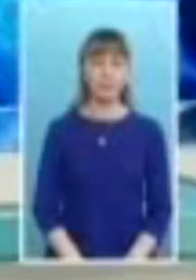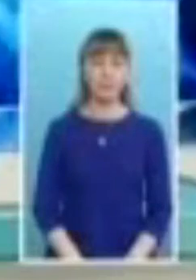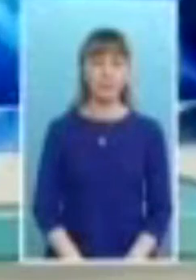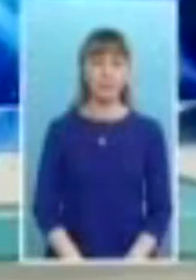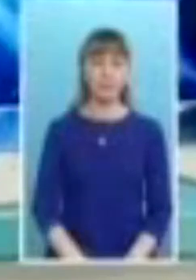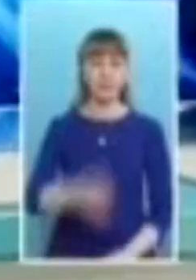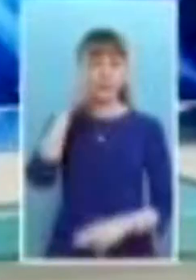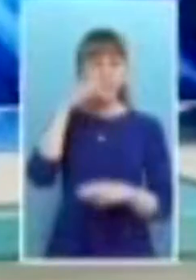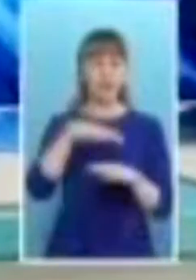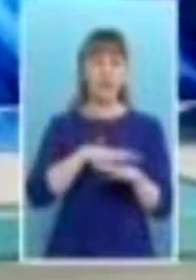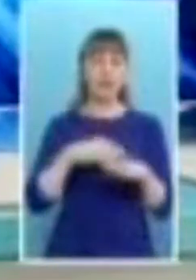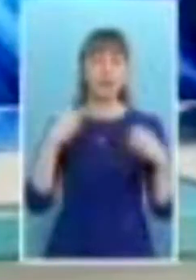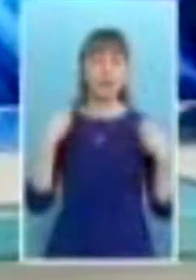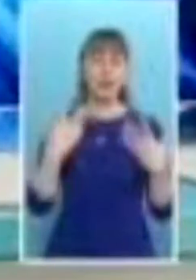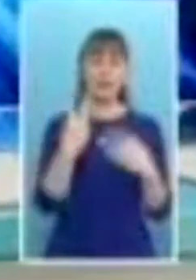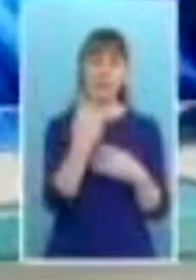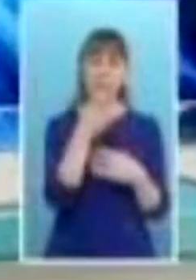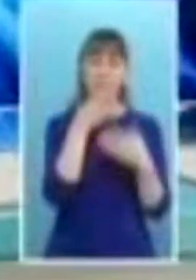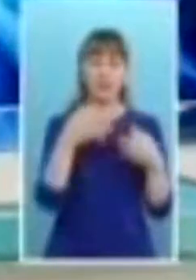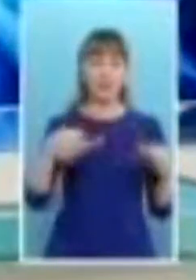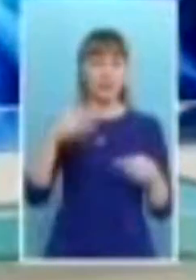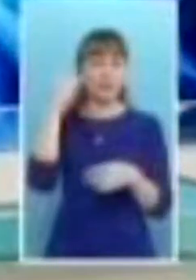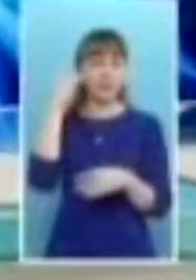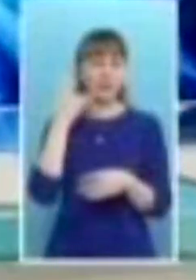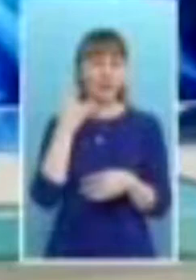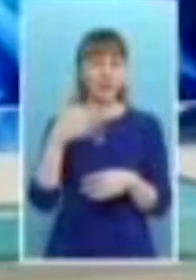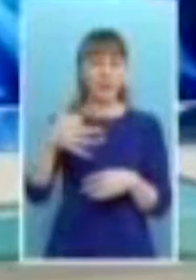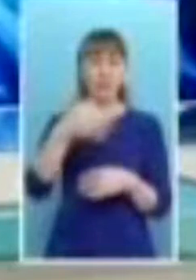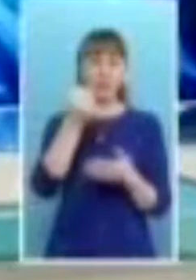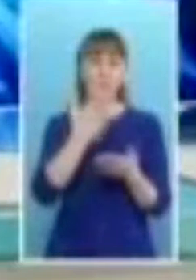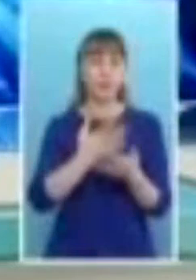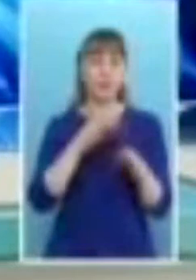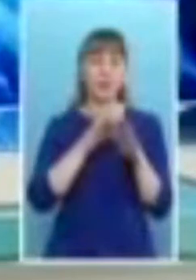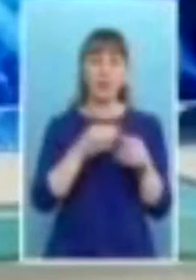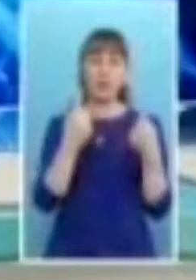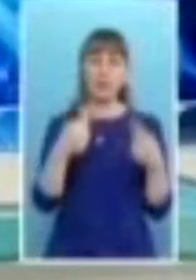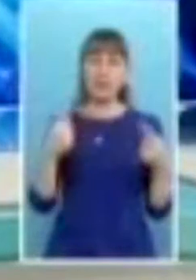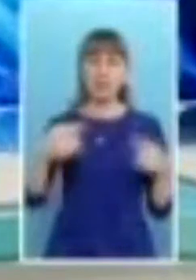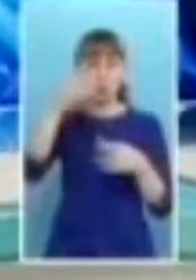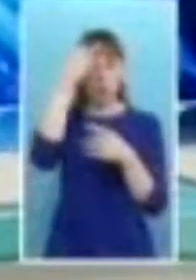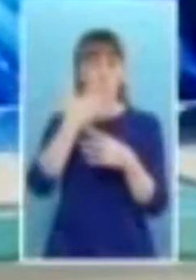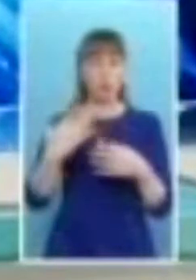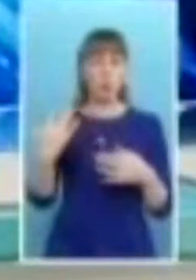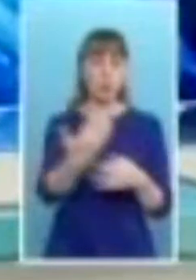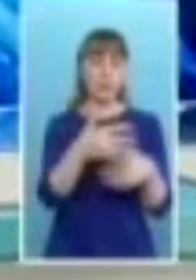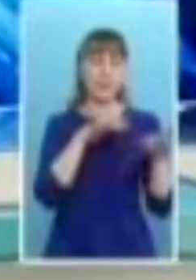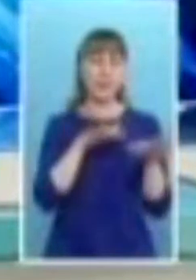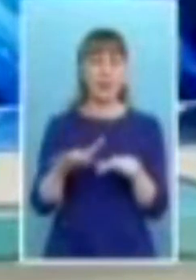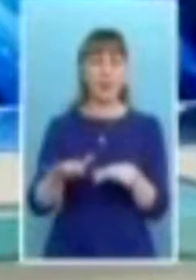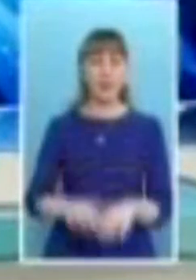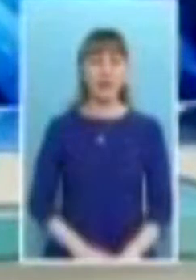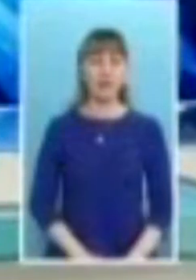Ел болып, ерекше атап өтетін егемендіктің 25 жылдығына орай облыс орталығында көптеген мерекелік іс-шаралар, мәдени жобалар жүзеге